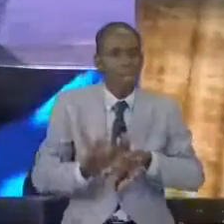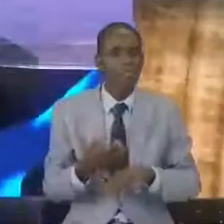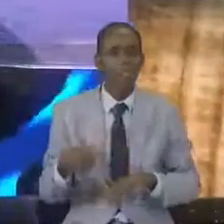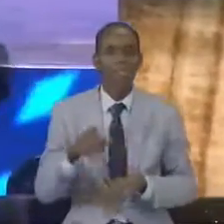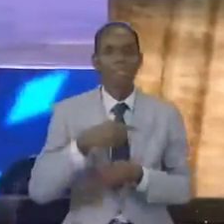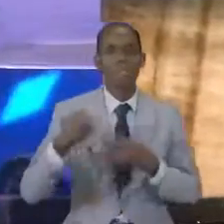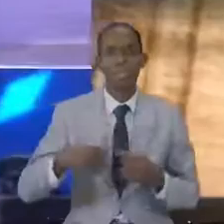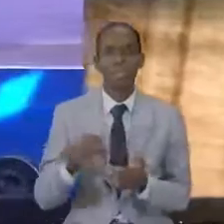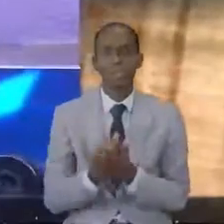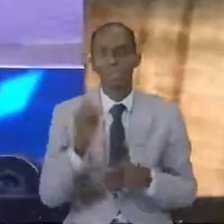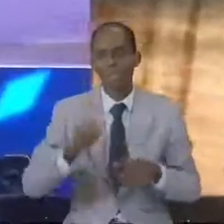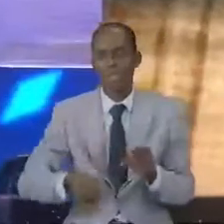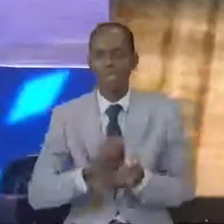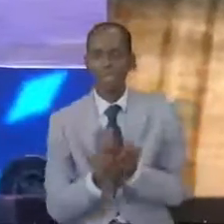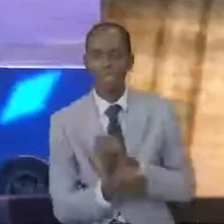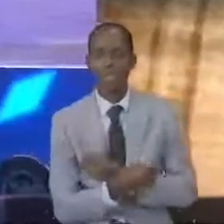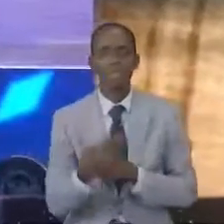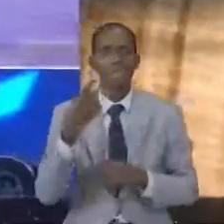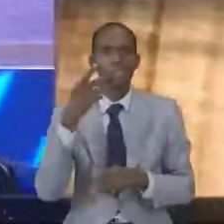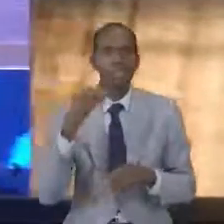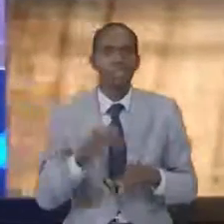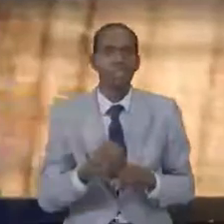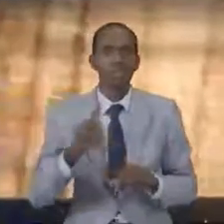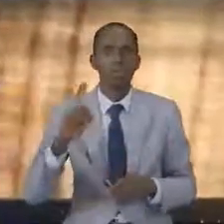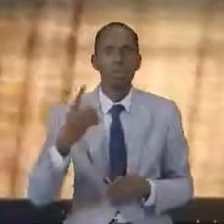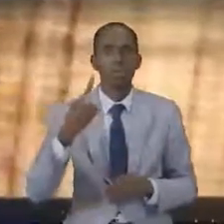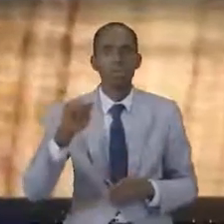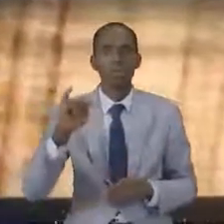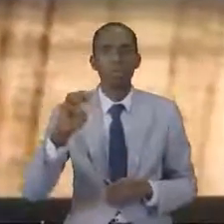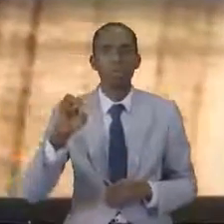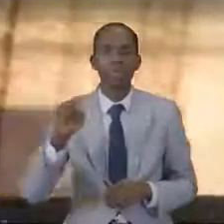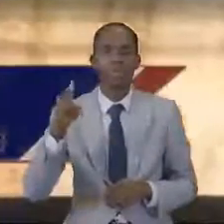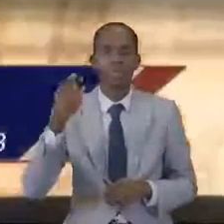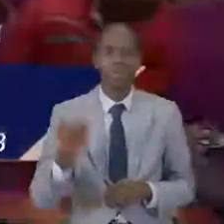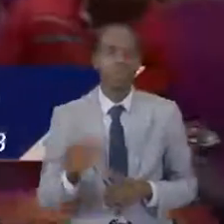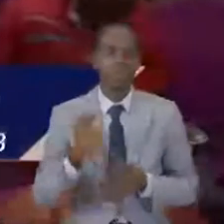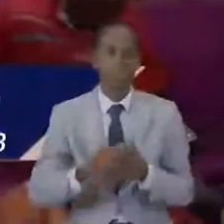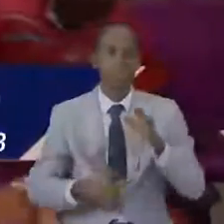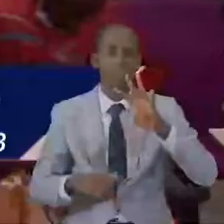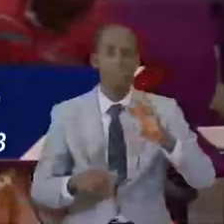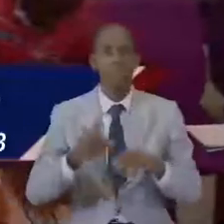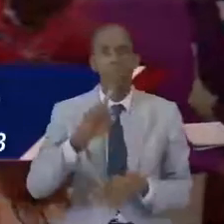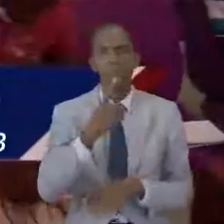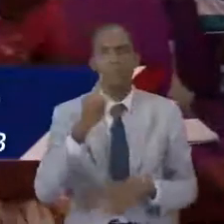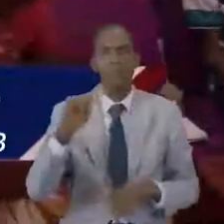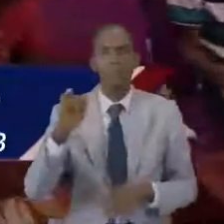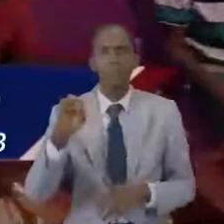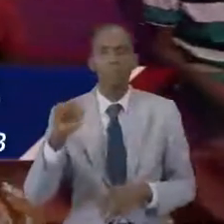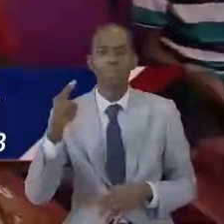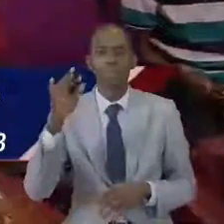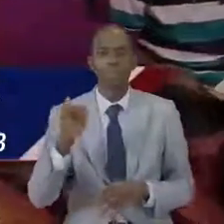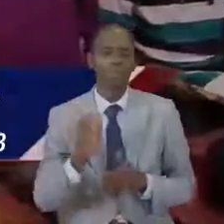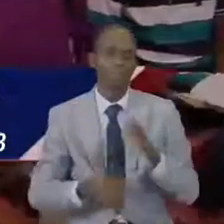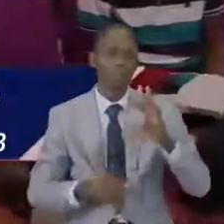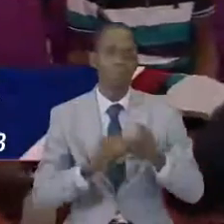point qu'il ne peut plus se détourner mais là il nous dit dans un Timothée chapitre 4 un Timothée chapitre